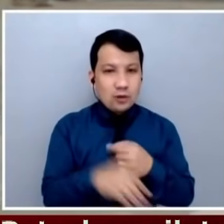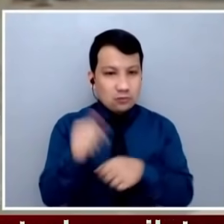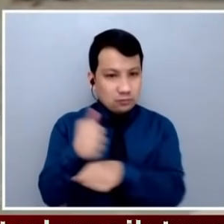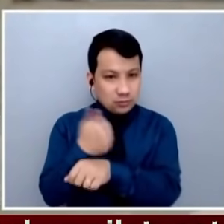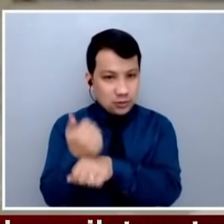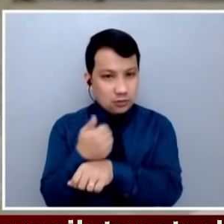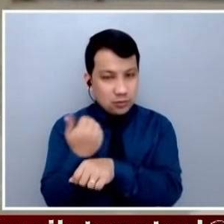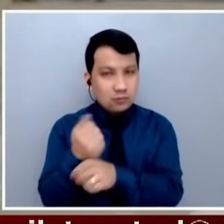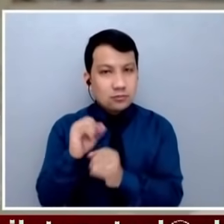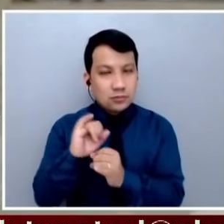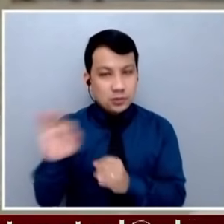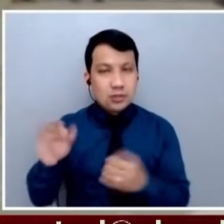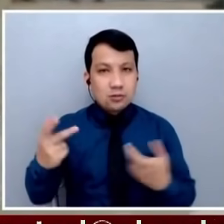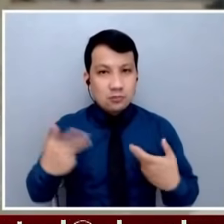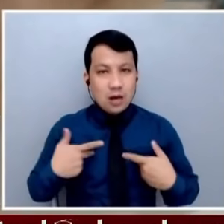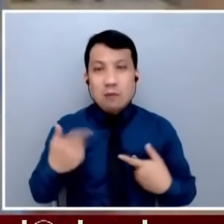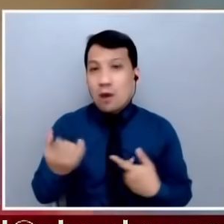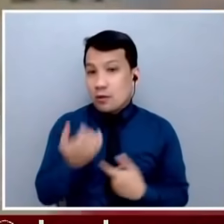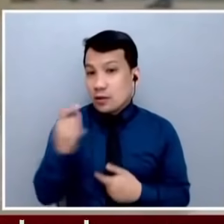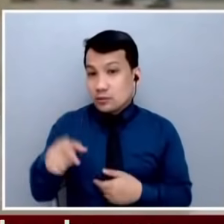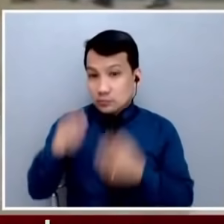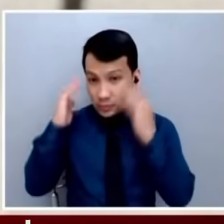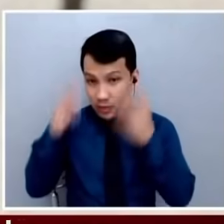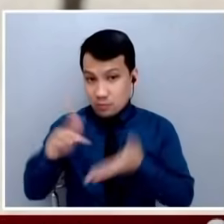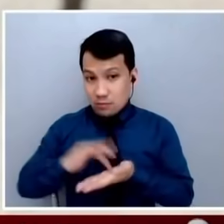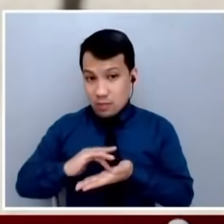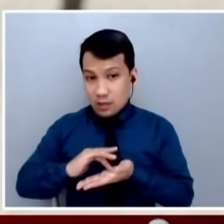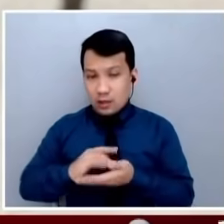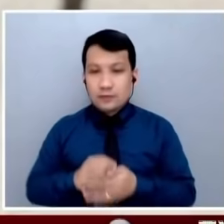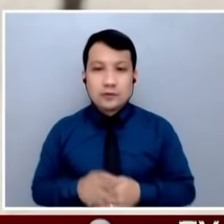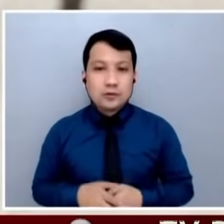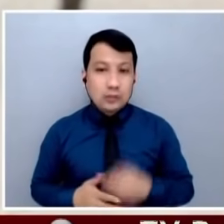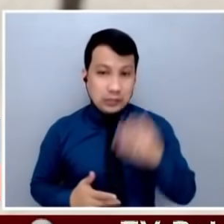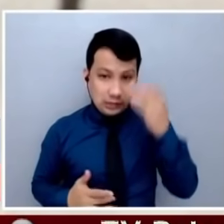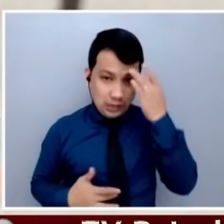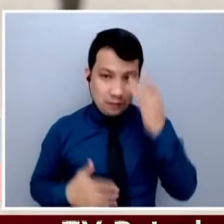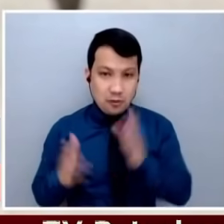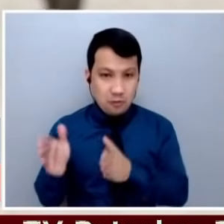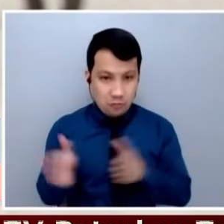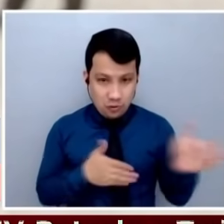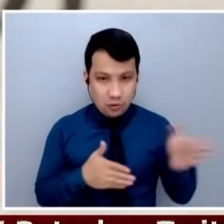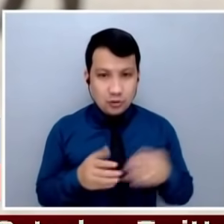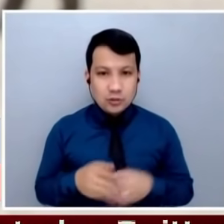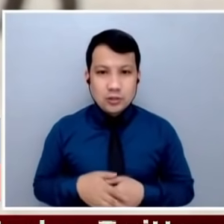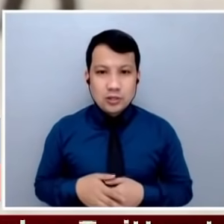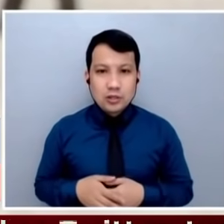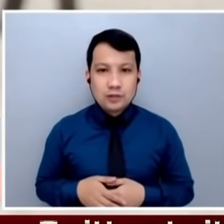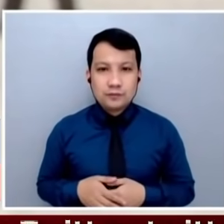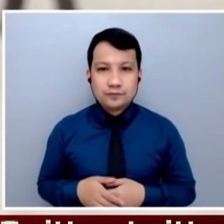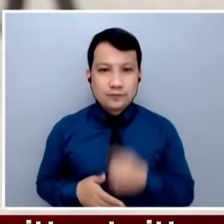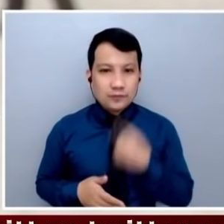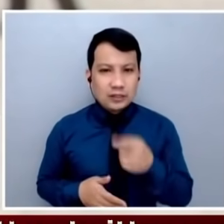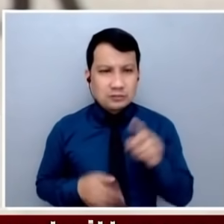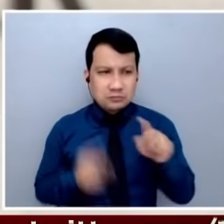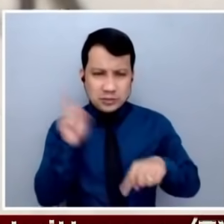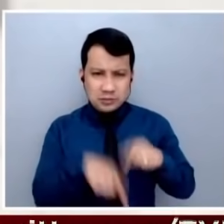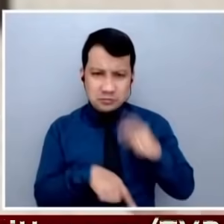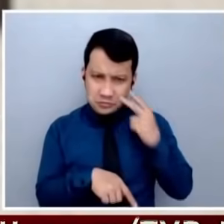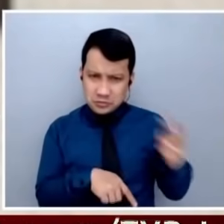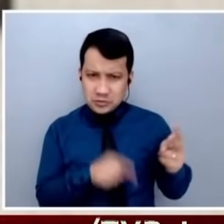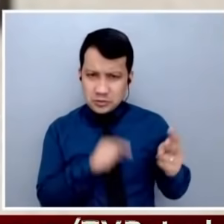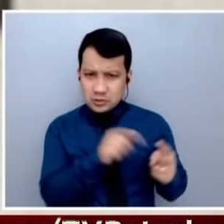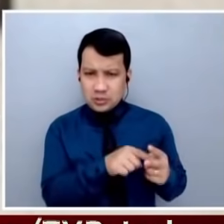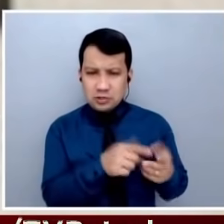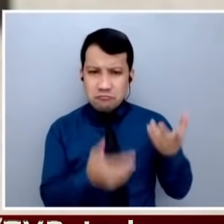rin sakali mang may mga ilangan ng atensyong medikal. Organize at mas hindi siya maguluting na may mga bata.